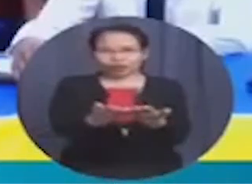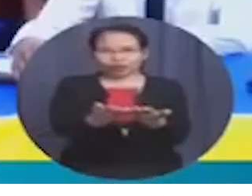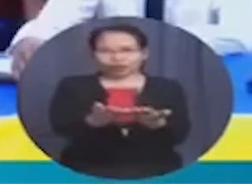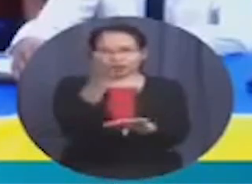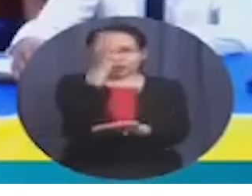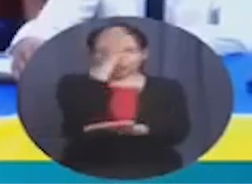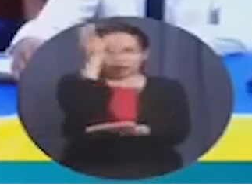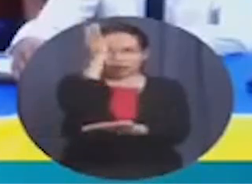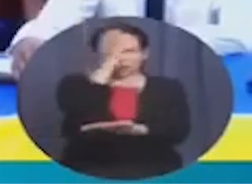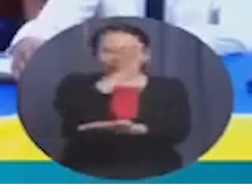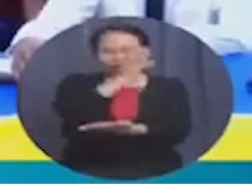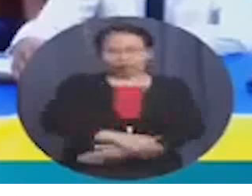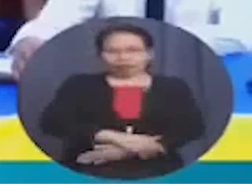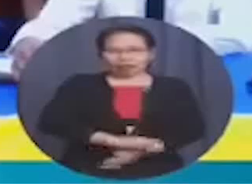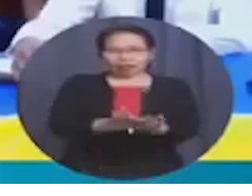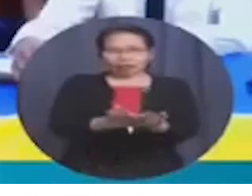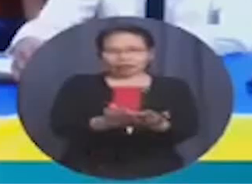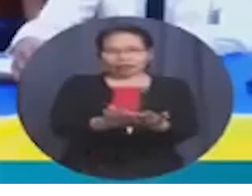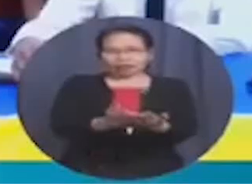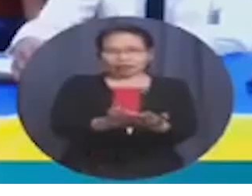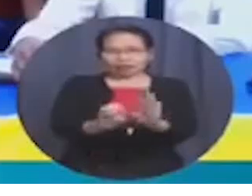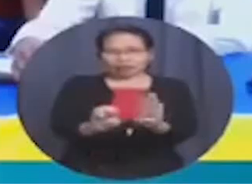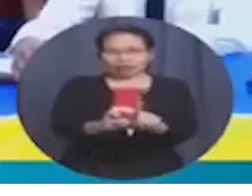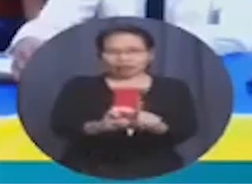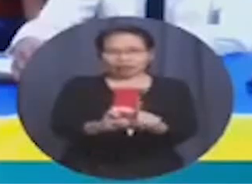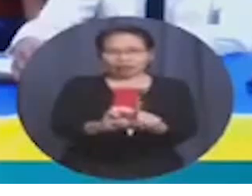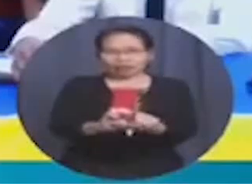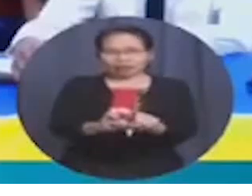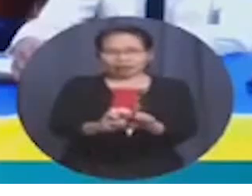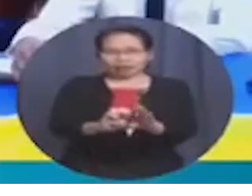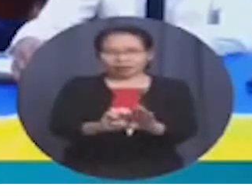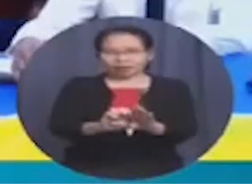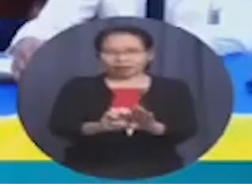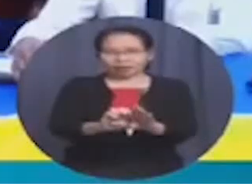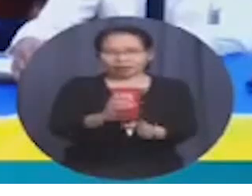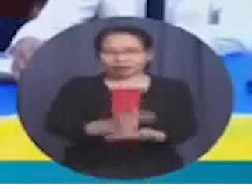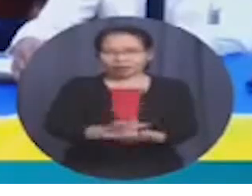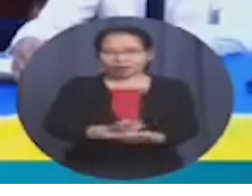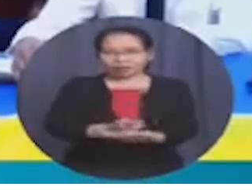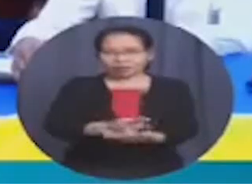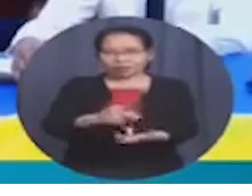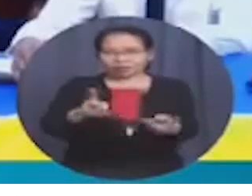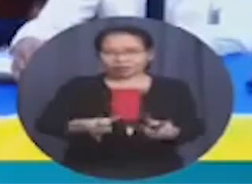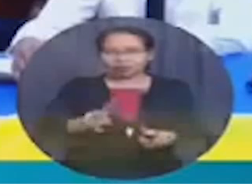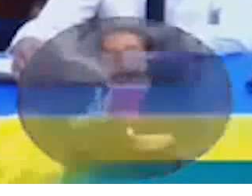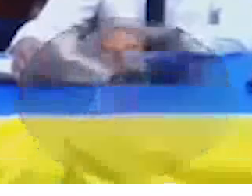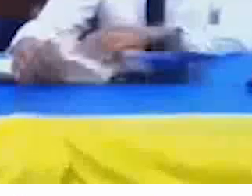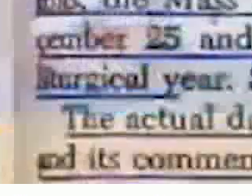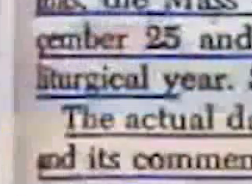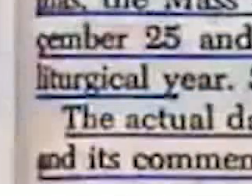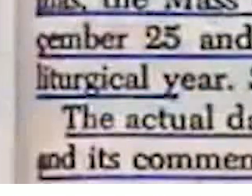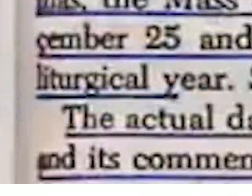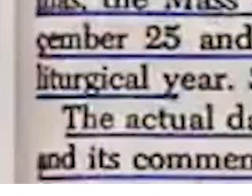mga Katoliko sa Catholic Encyclopedia, Volume 2, page 607, kapatid na Daniel.